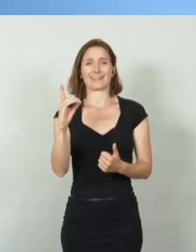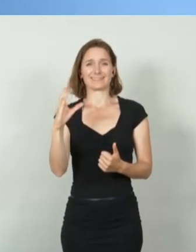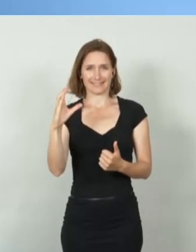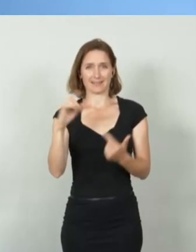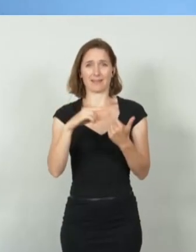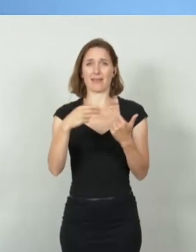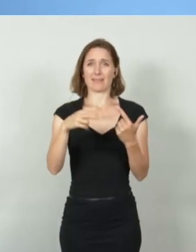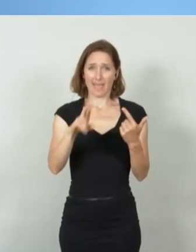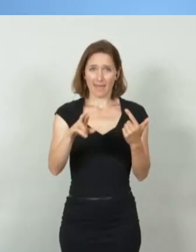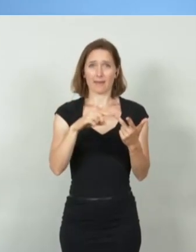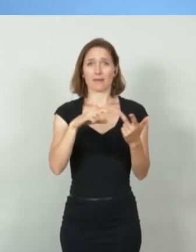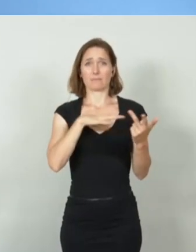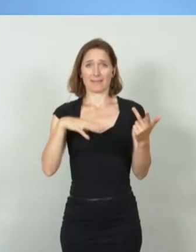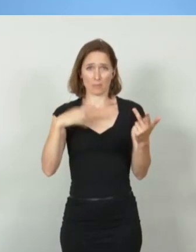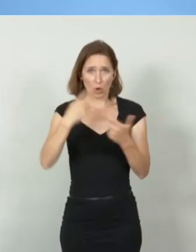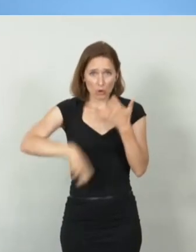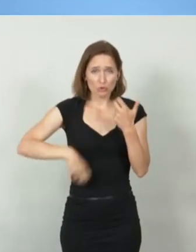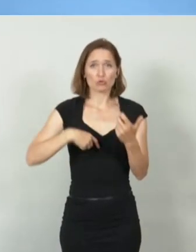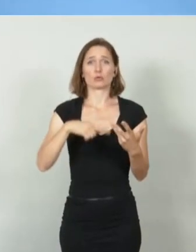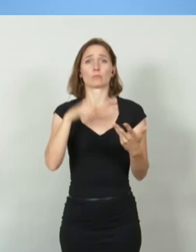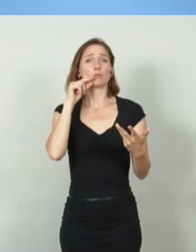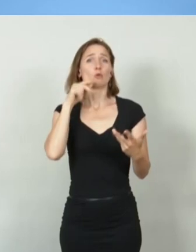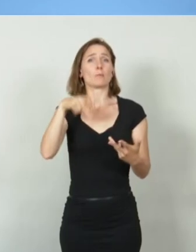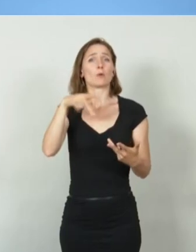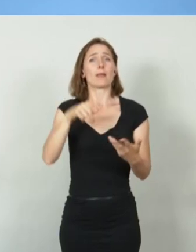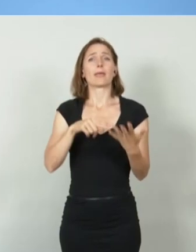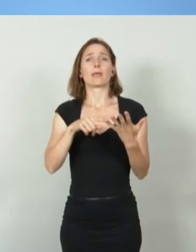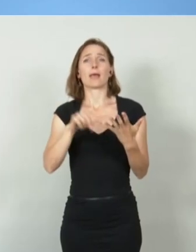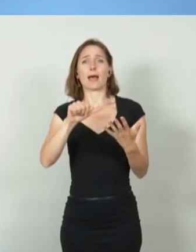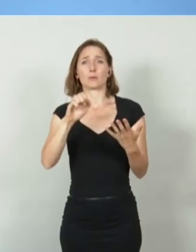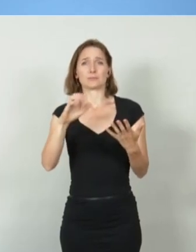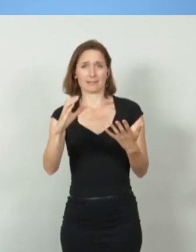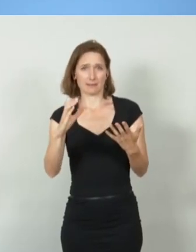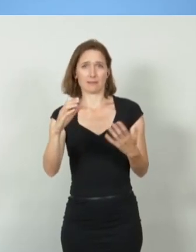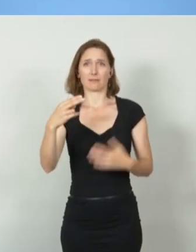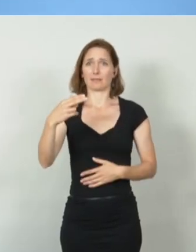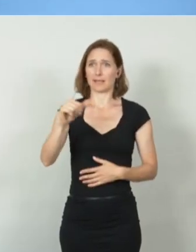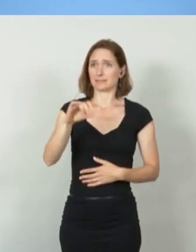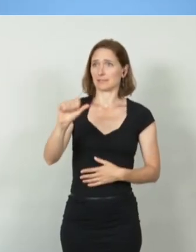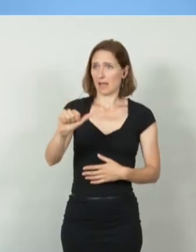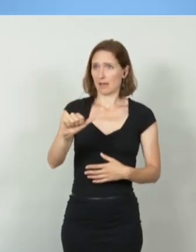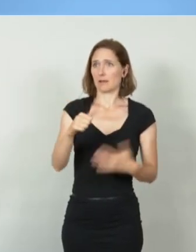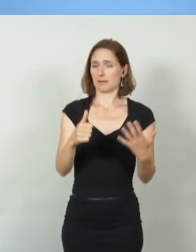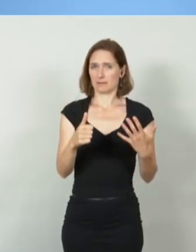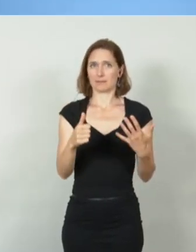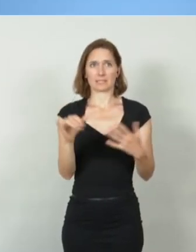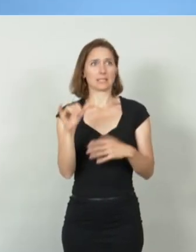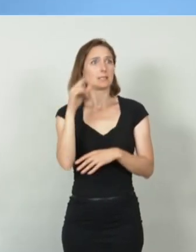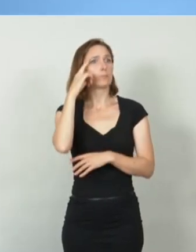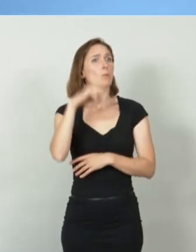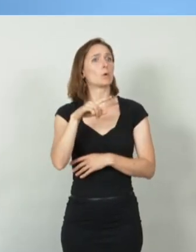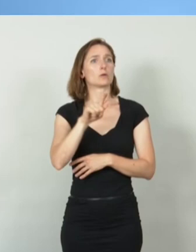madame roche monsieur picolé AEC NASA je finis qui vote pour